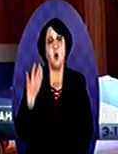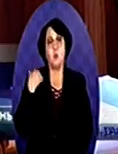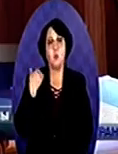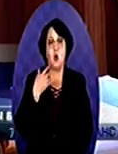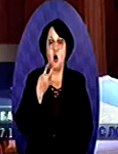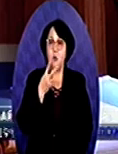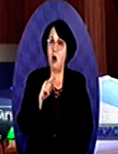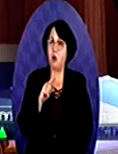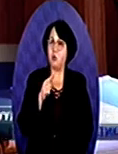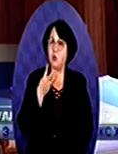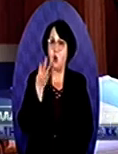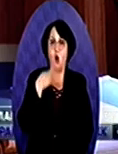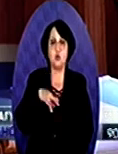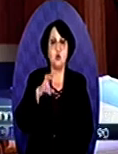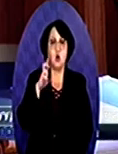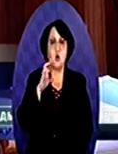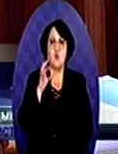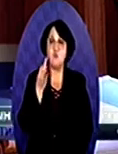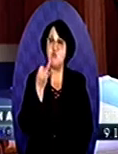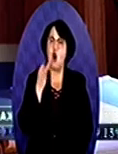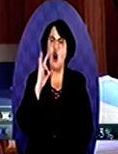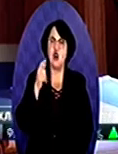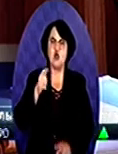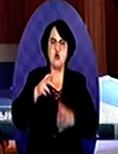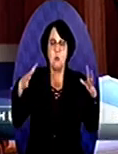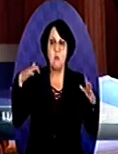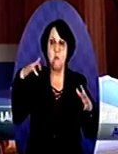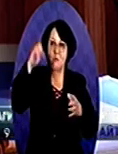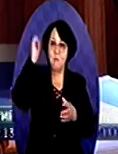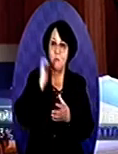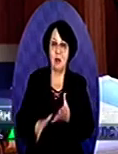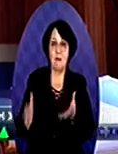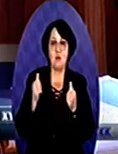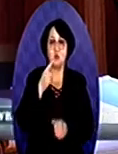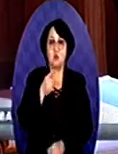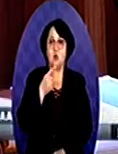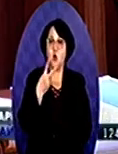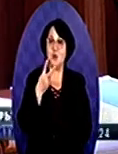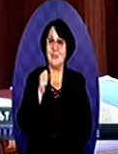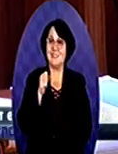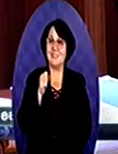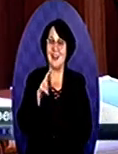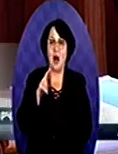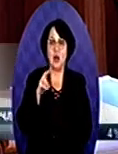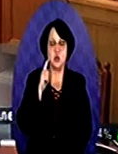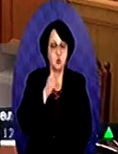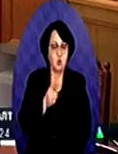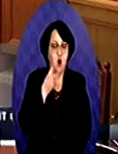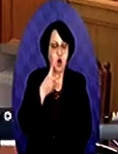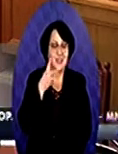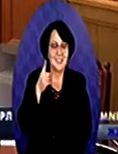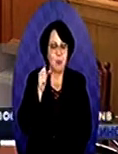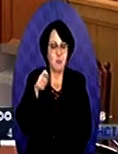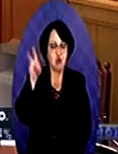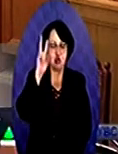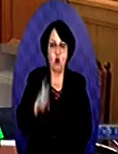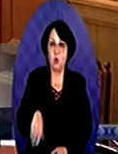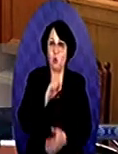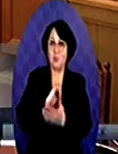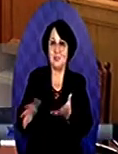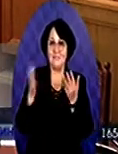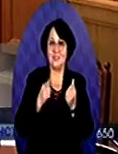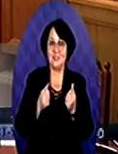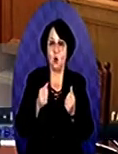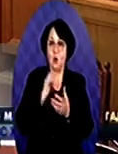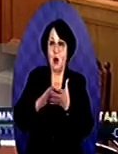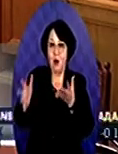байдаг. Эхний онгоц ирсэн нэг 121 сая төгрөг сая долларын ор худалдаж авсан байдаг. Худалдаа авалтынх нь 50%-ийг